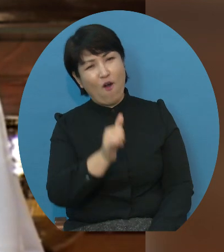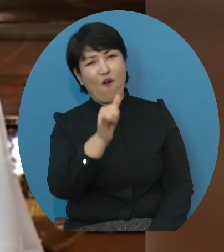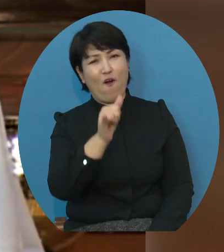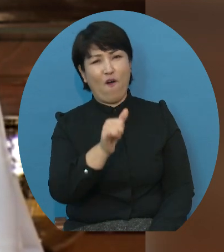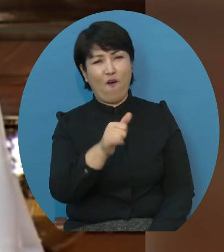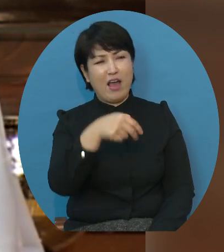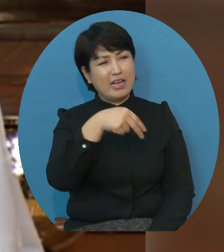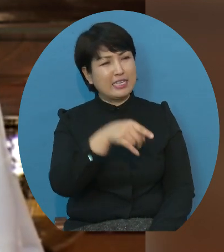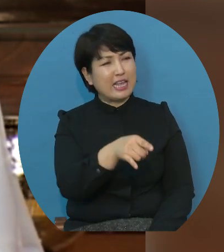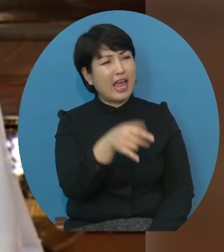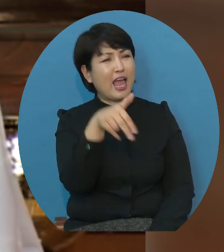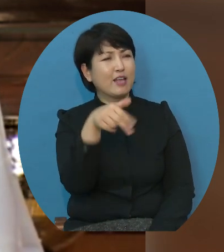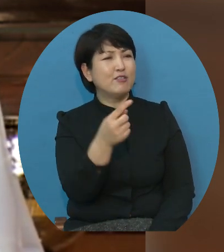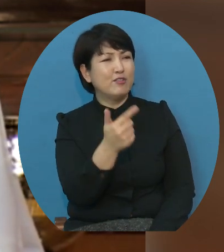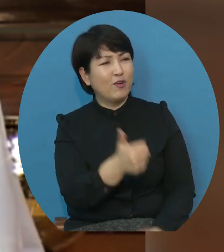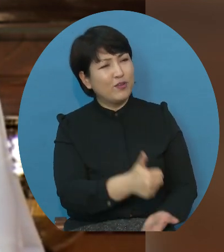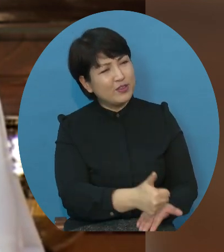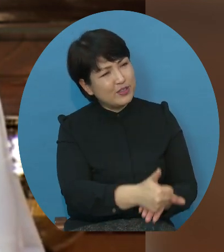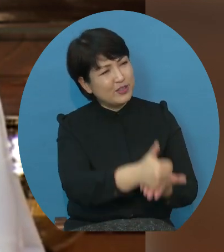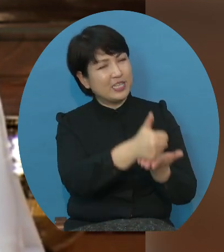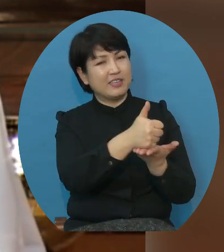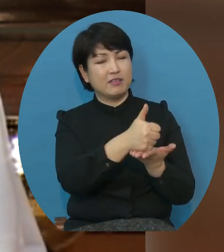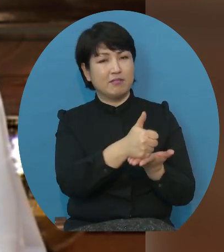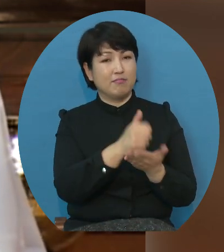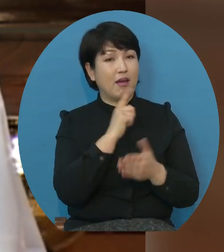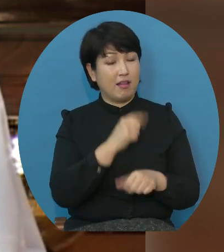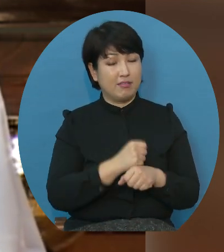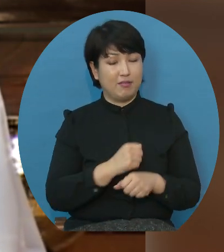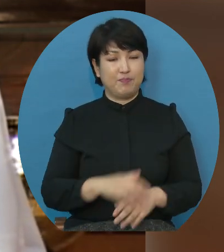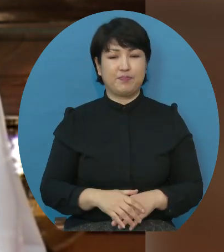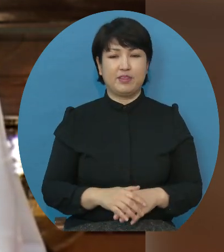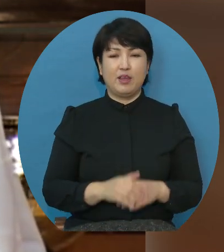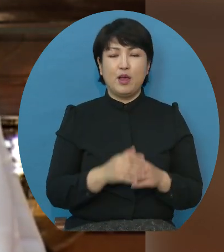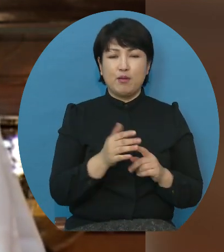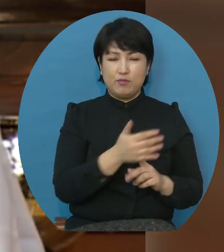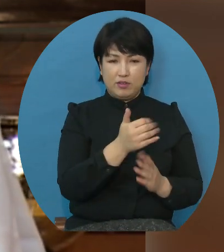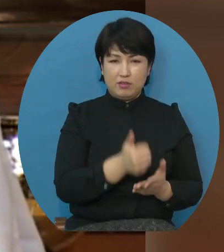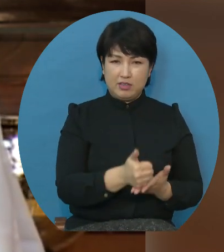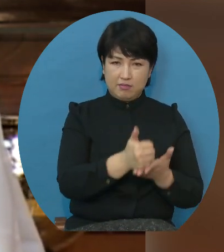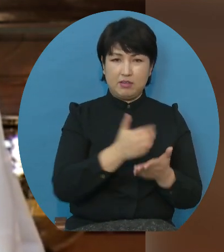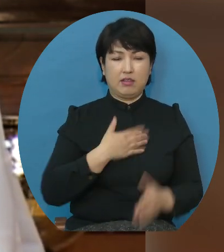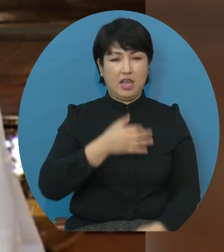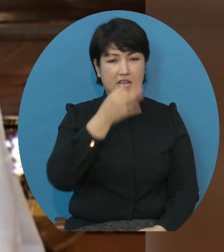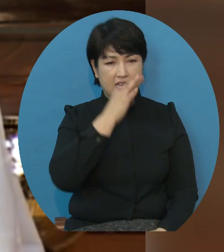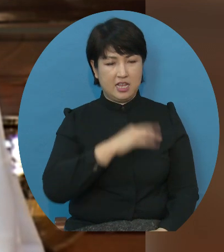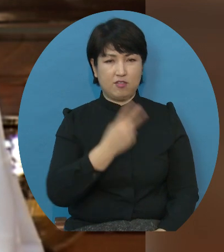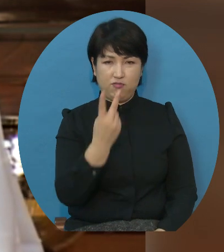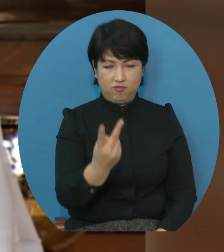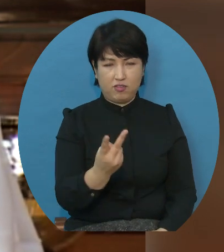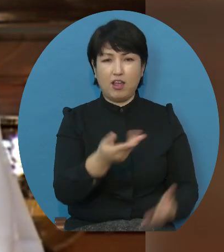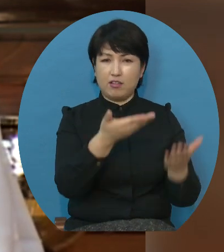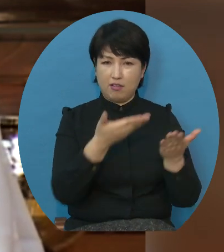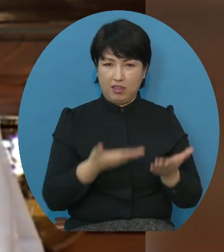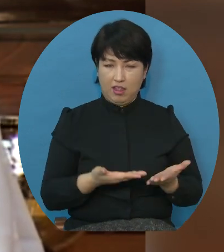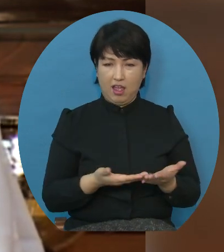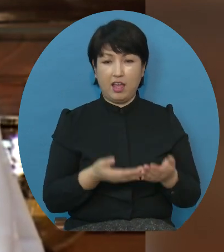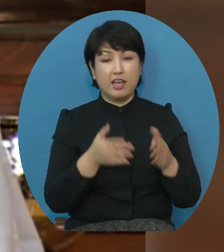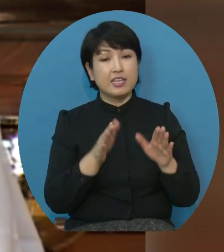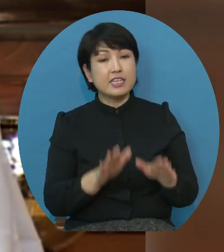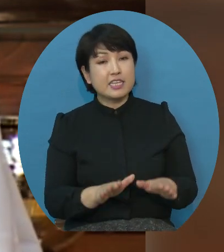푸르고 그러면서 부처님께서는 투 가지 큰 이익을 좋다 현재도